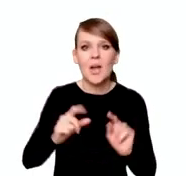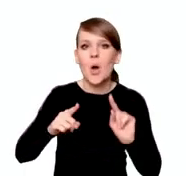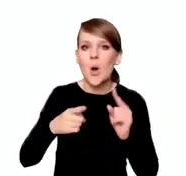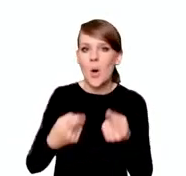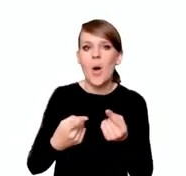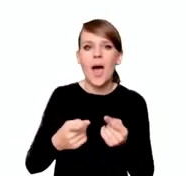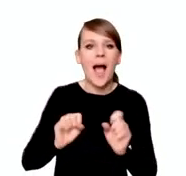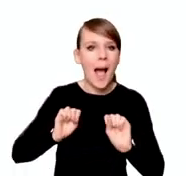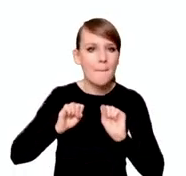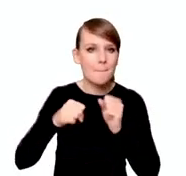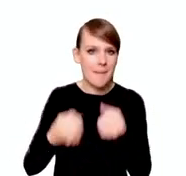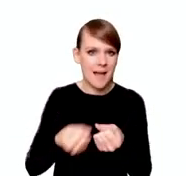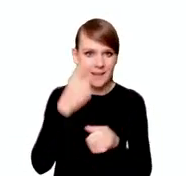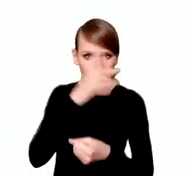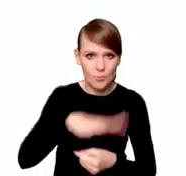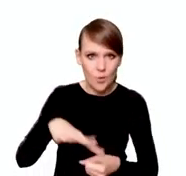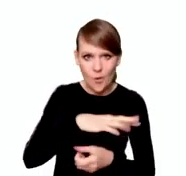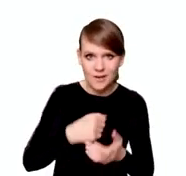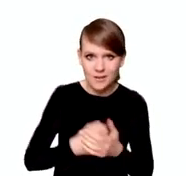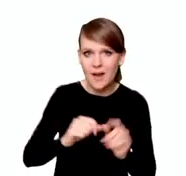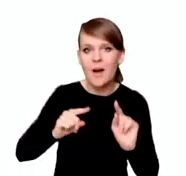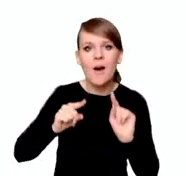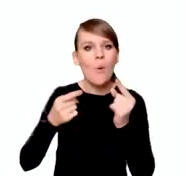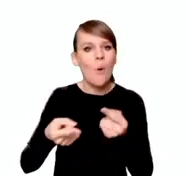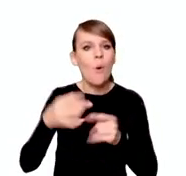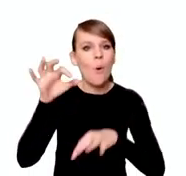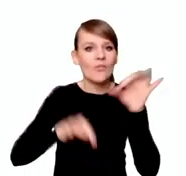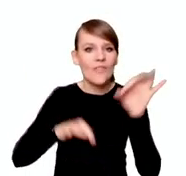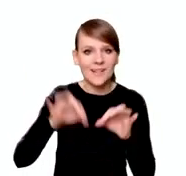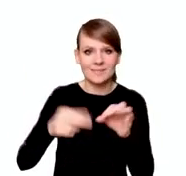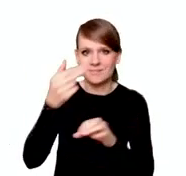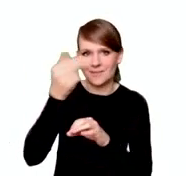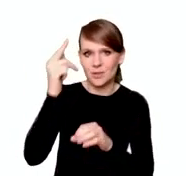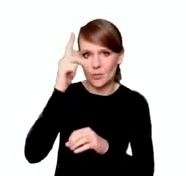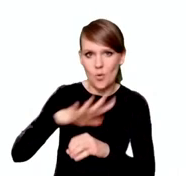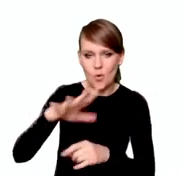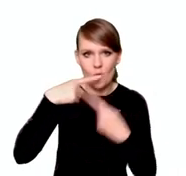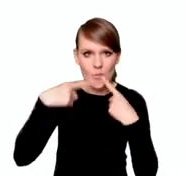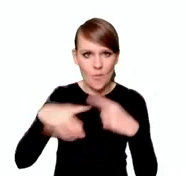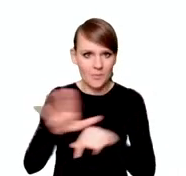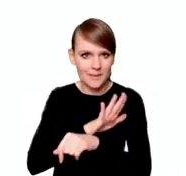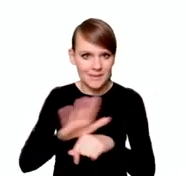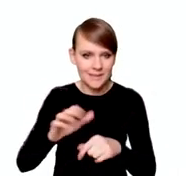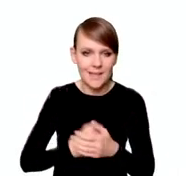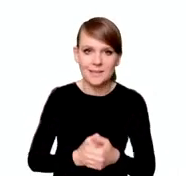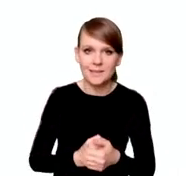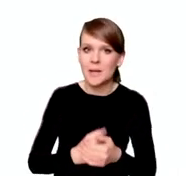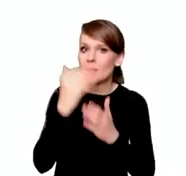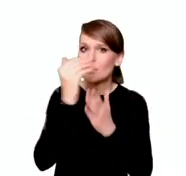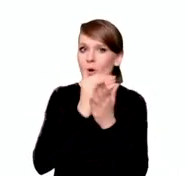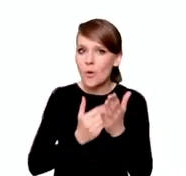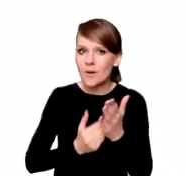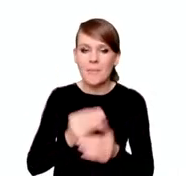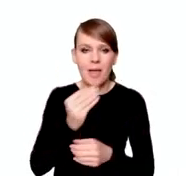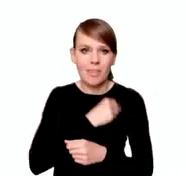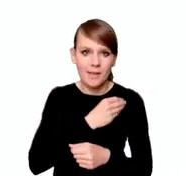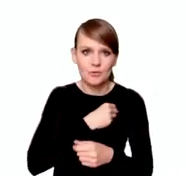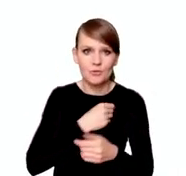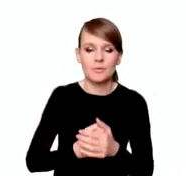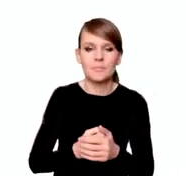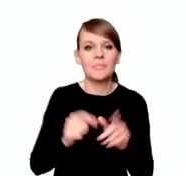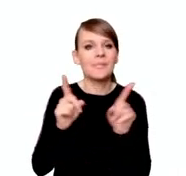społecznych, organizacja konferencji dotyczących społecznej odpowiedzialności biznesu, programy etyczne, czy też specjalne